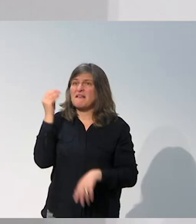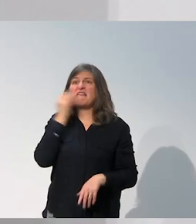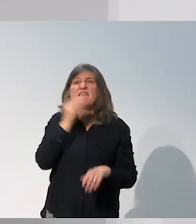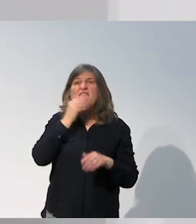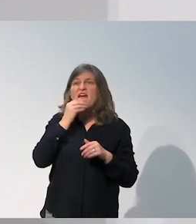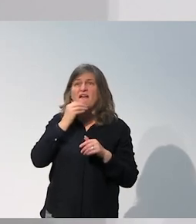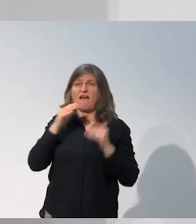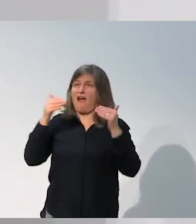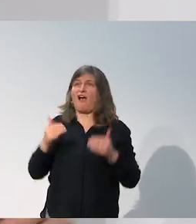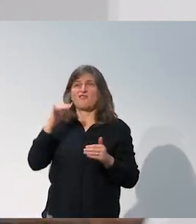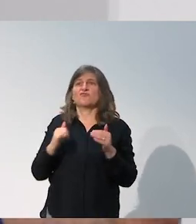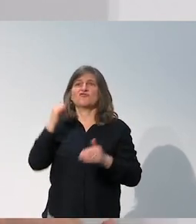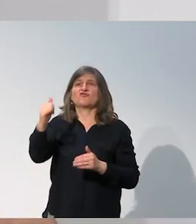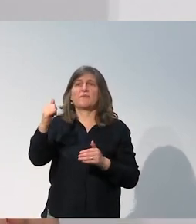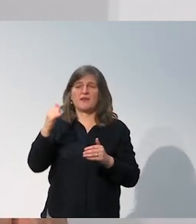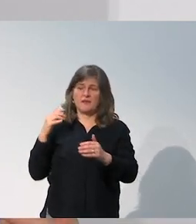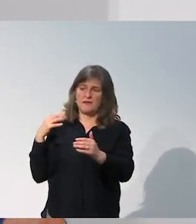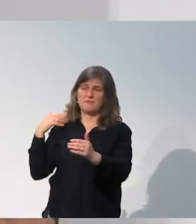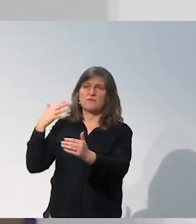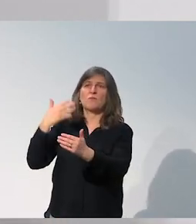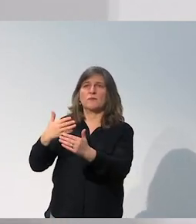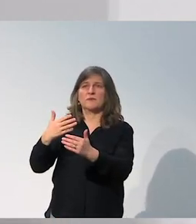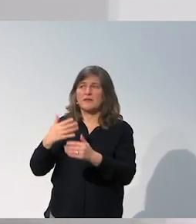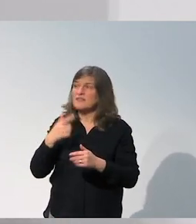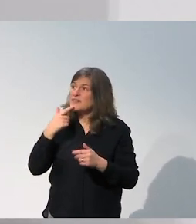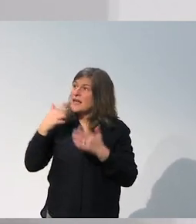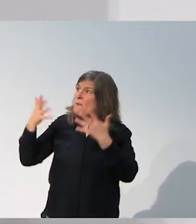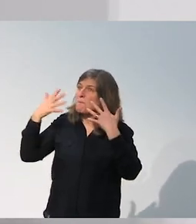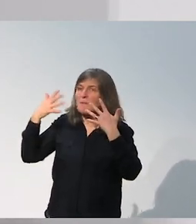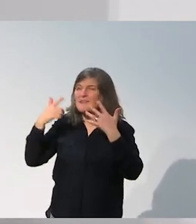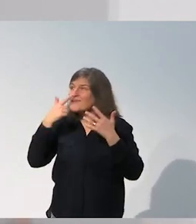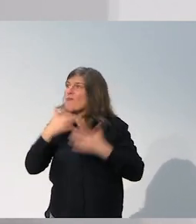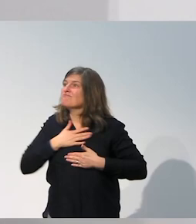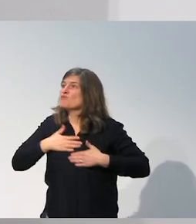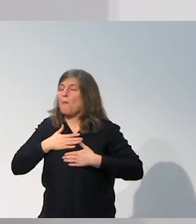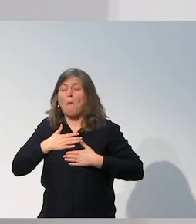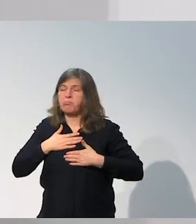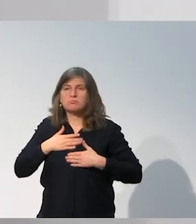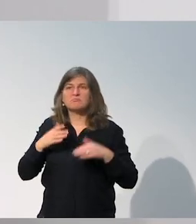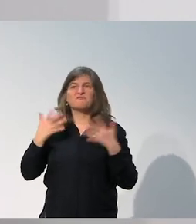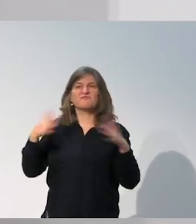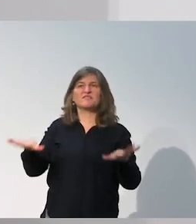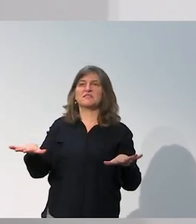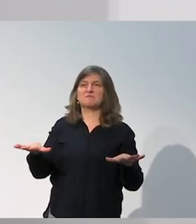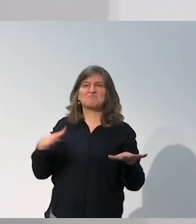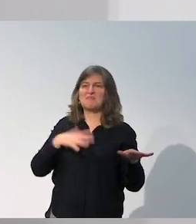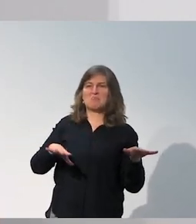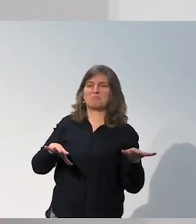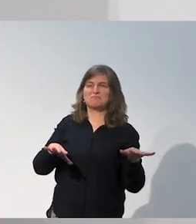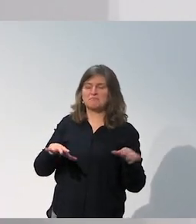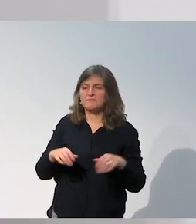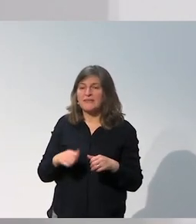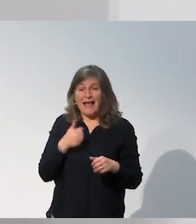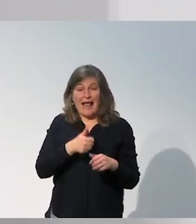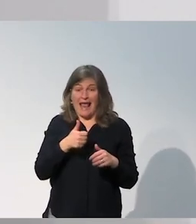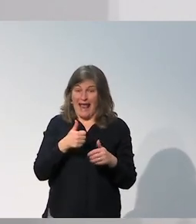Et le printemps lui est douloureux. Elle n'aime plus le printemps. Et elle est